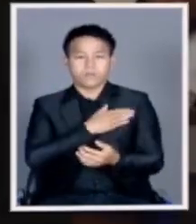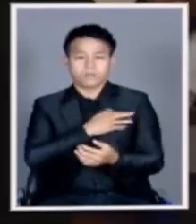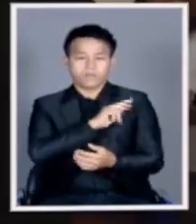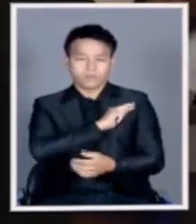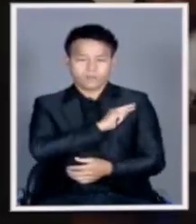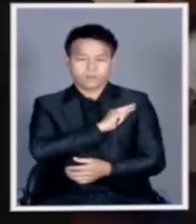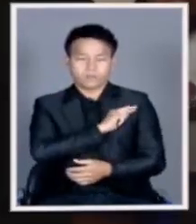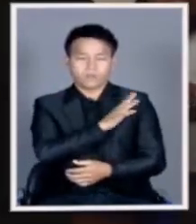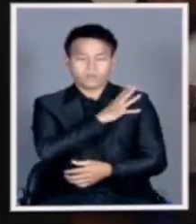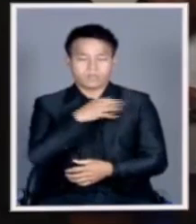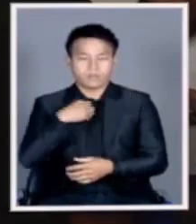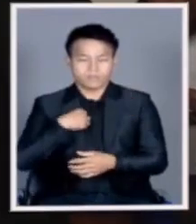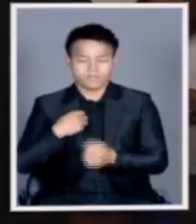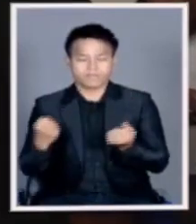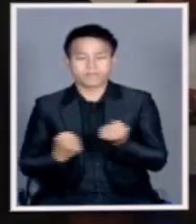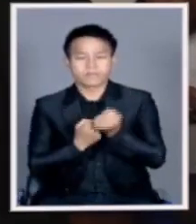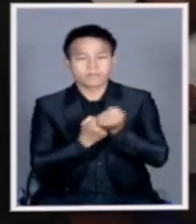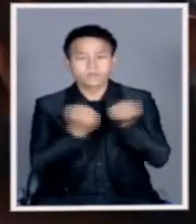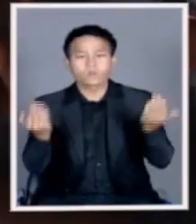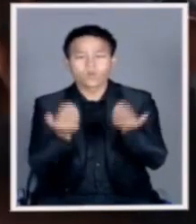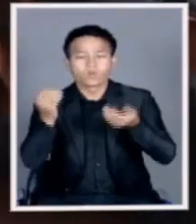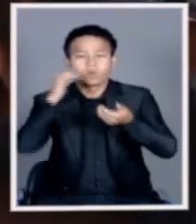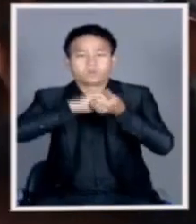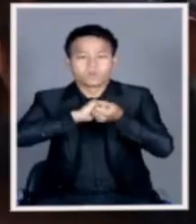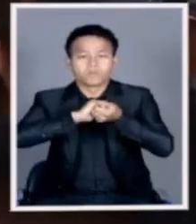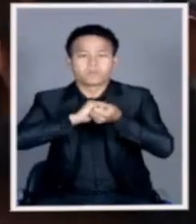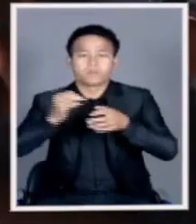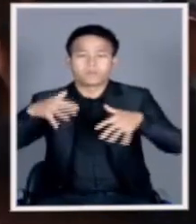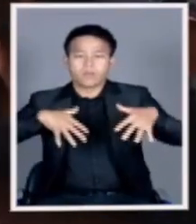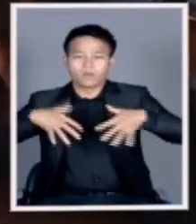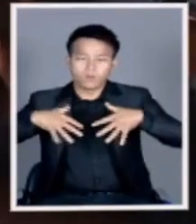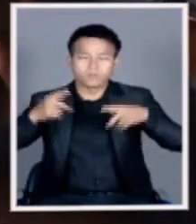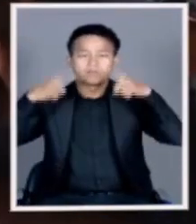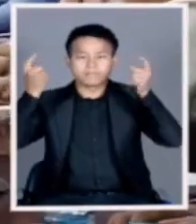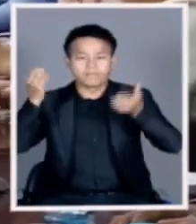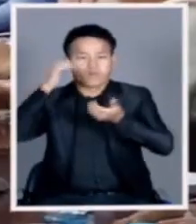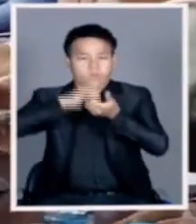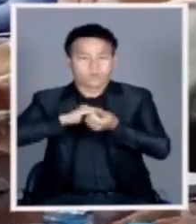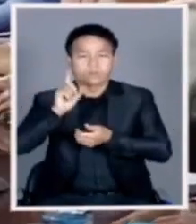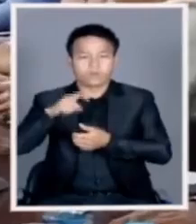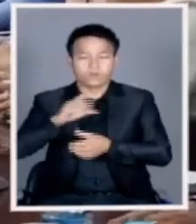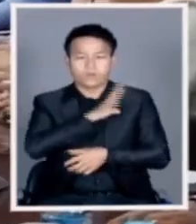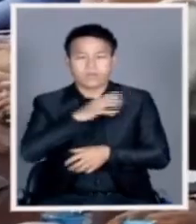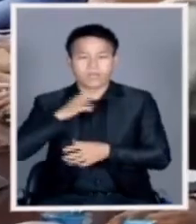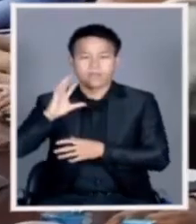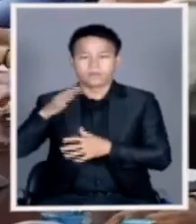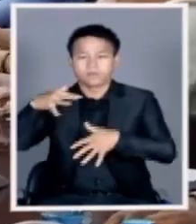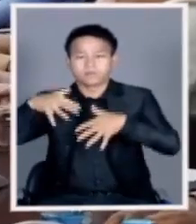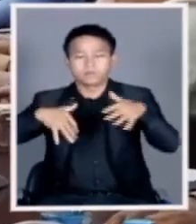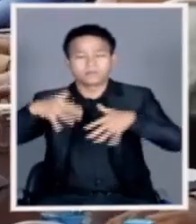ระดับที่แน่นอนส่งเสริมการร่วมมือระหว่างภาครัฐและภาคเอกชนการร่วมมือกับต่างประเทศในการส่งเสริมการ